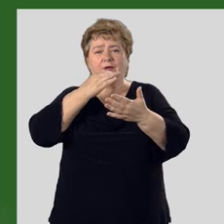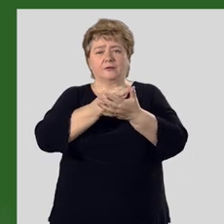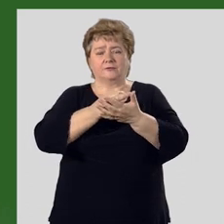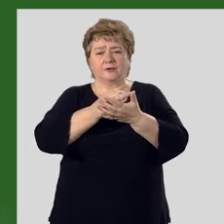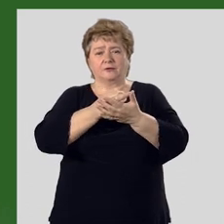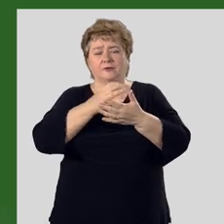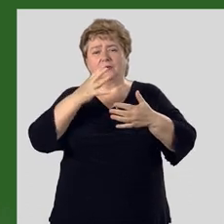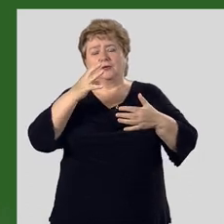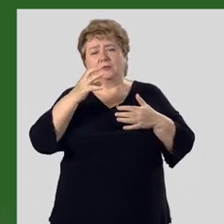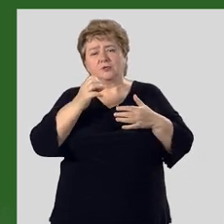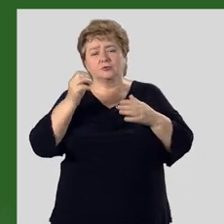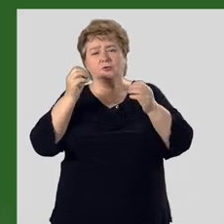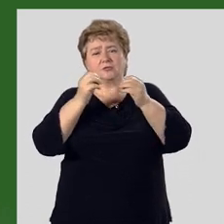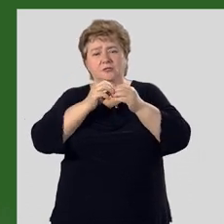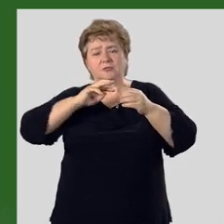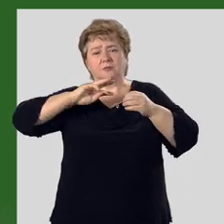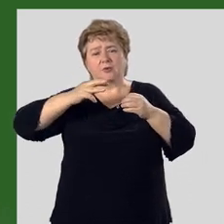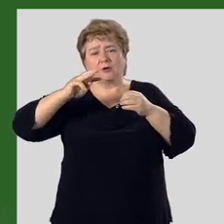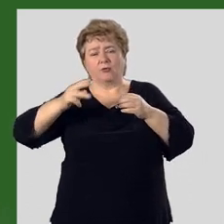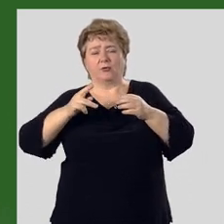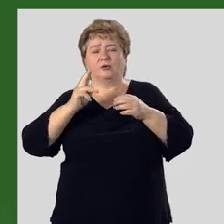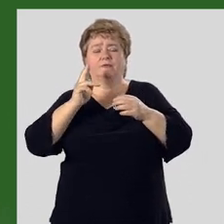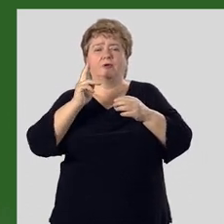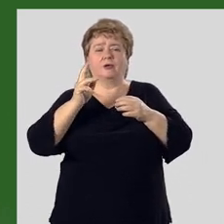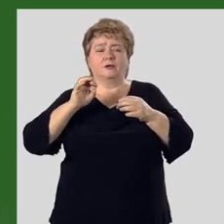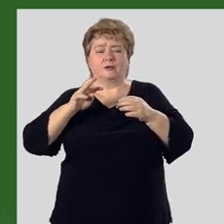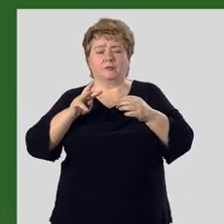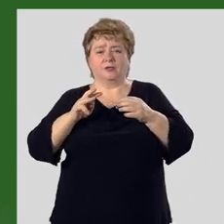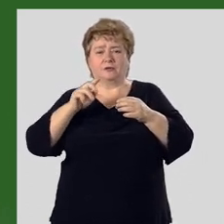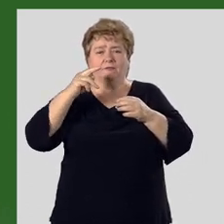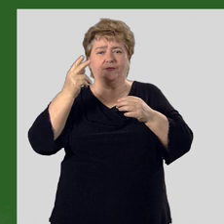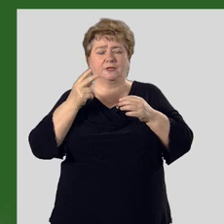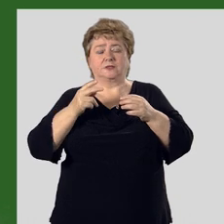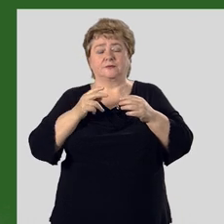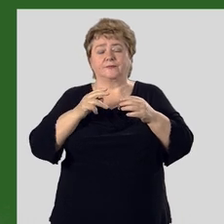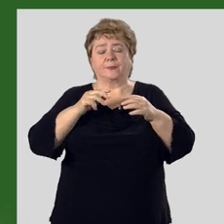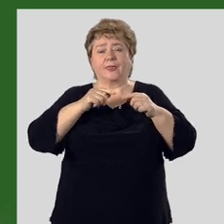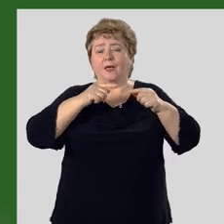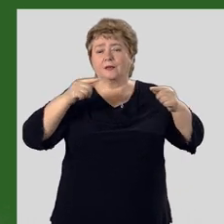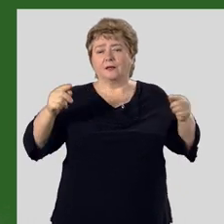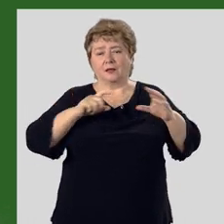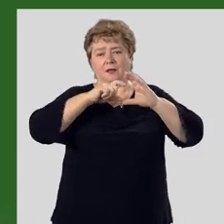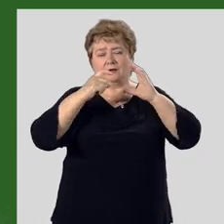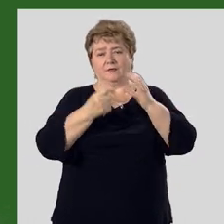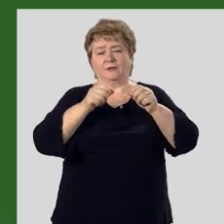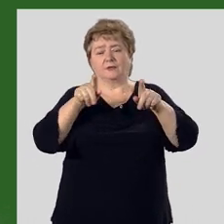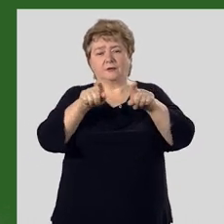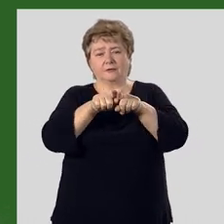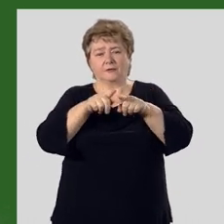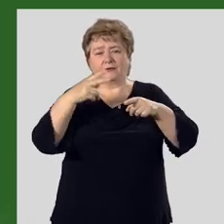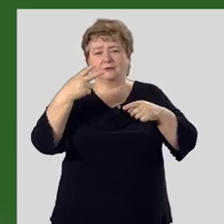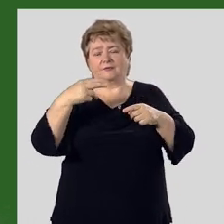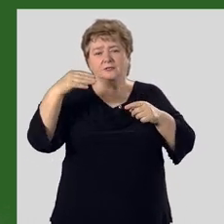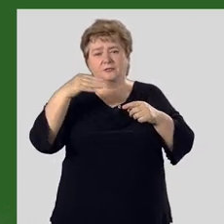ответ – 510 миллионов квадратных километров. Длина экватора равна 20